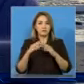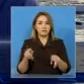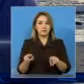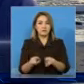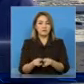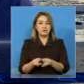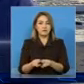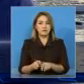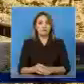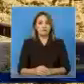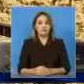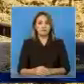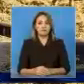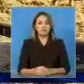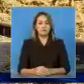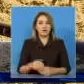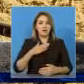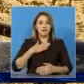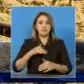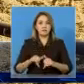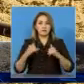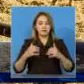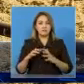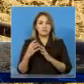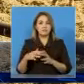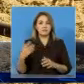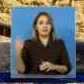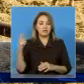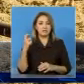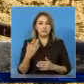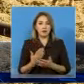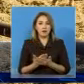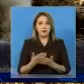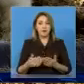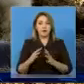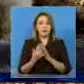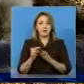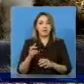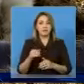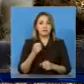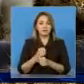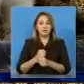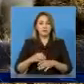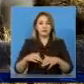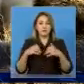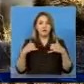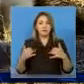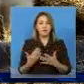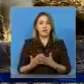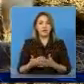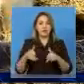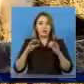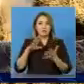же типовые проекты. Активно в районе развивается сельскохозяйственная отрасль. Так в селе Амангельды действует крупное формирование.